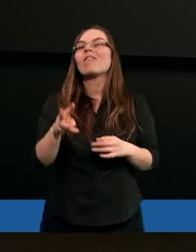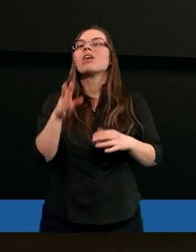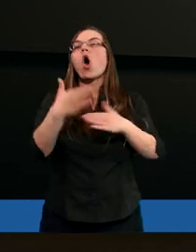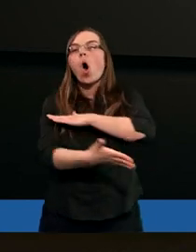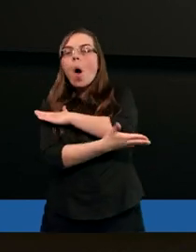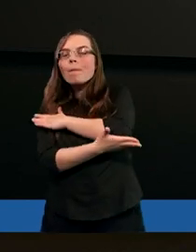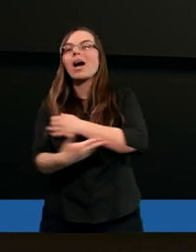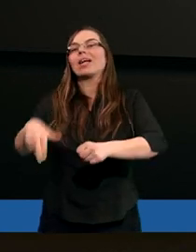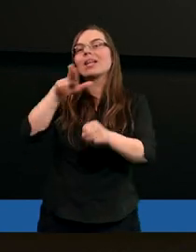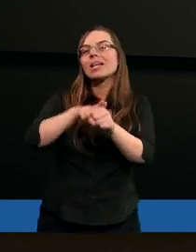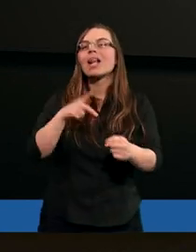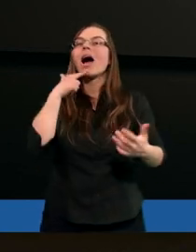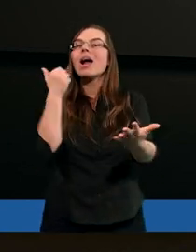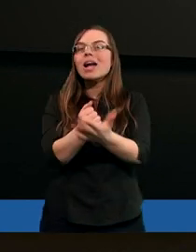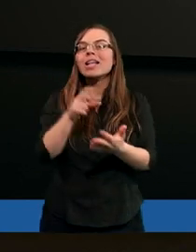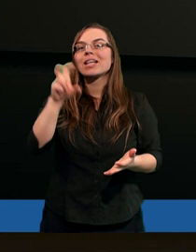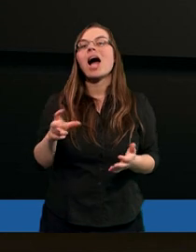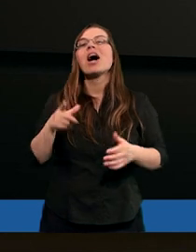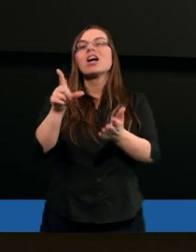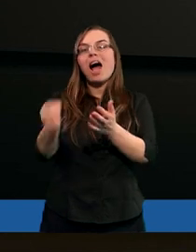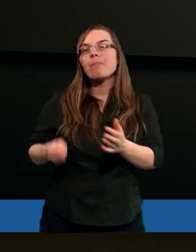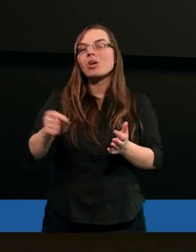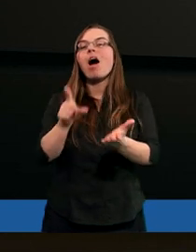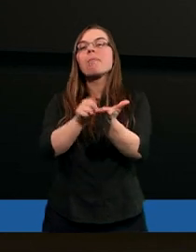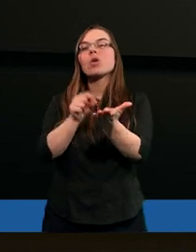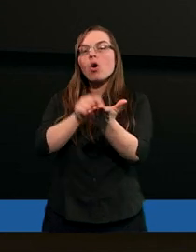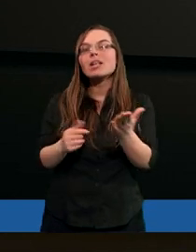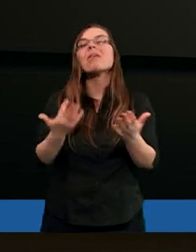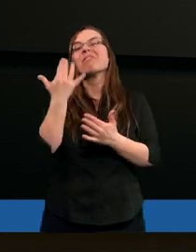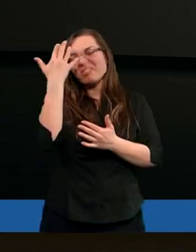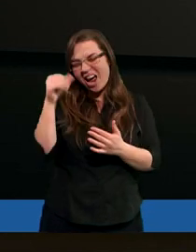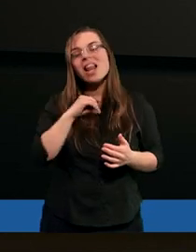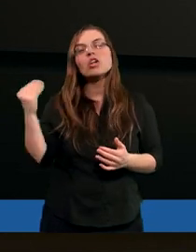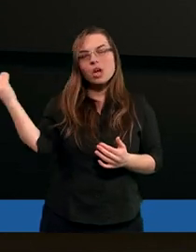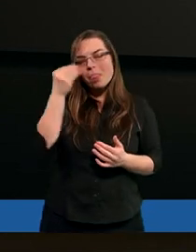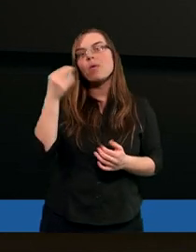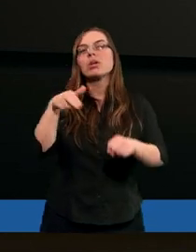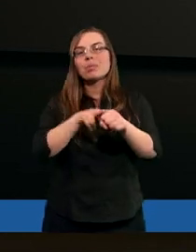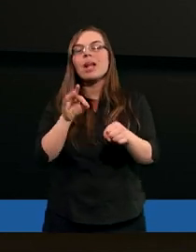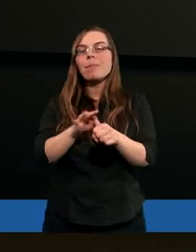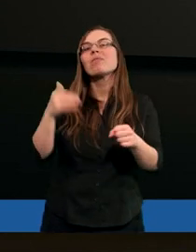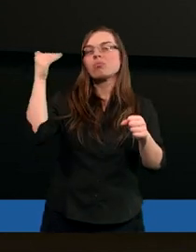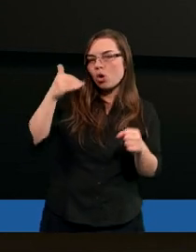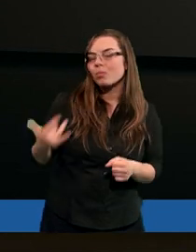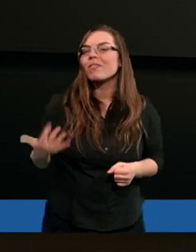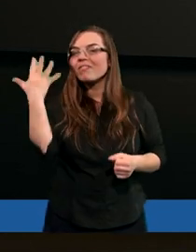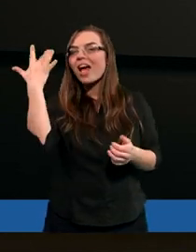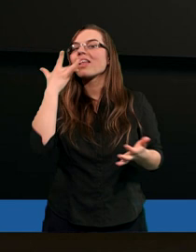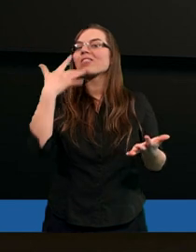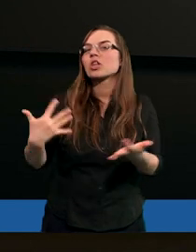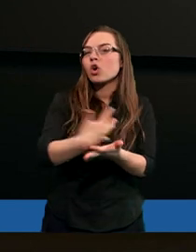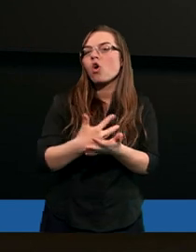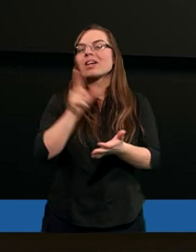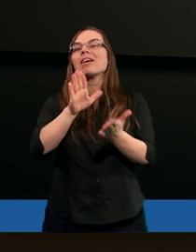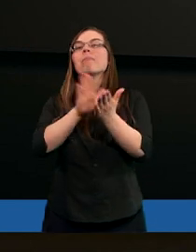opartych na listach Piotra jeszcze wiele się nauczymy. Możemy wiele korzystać z